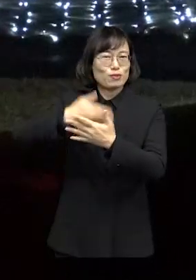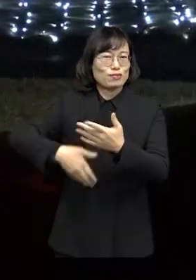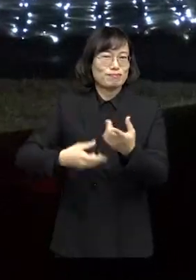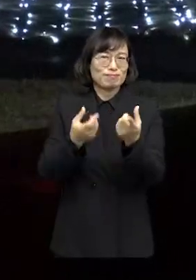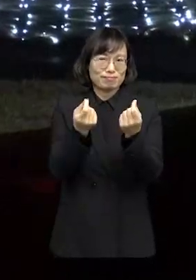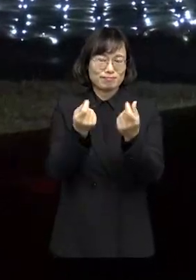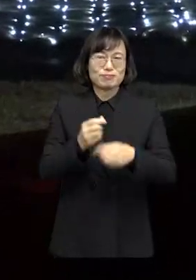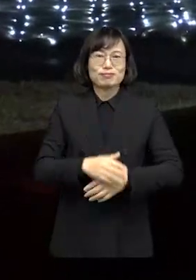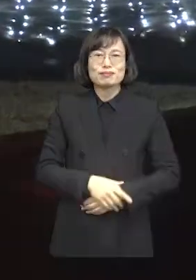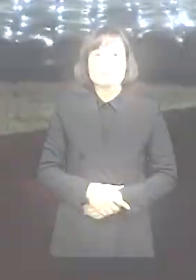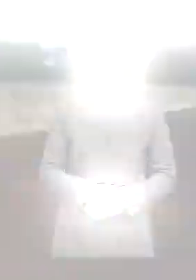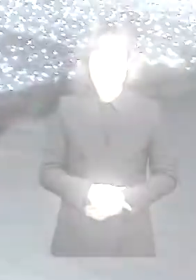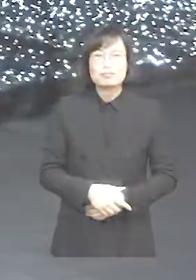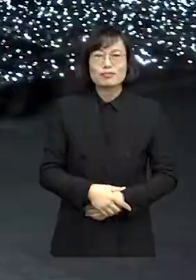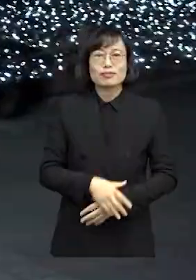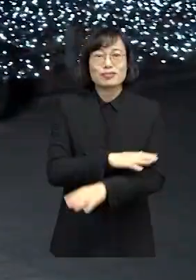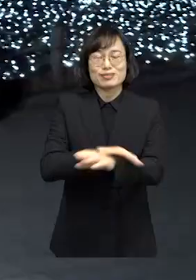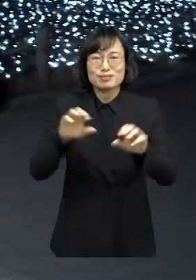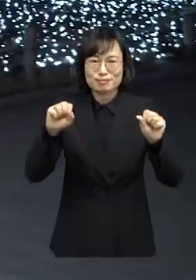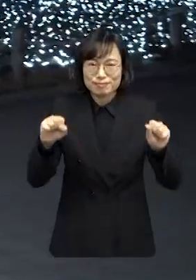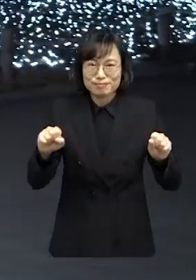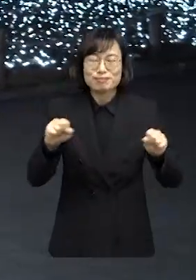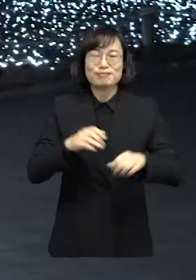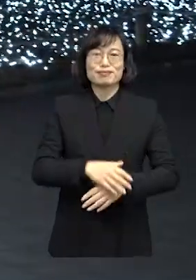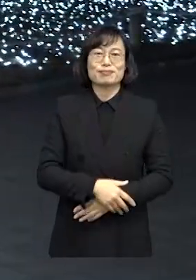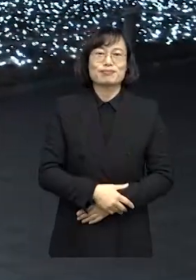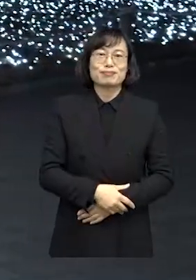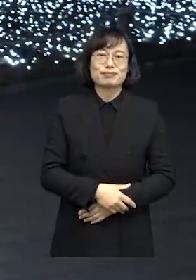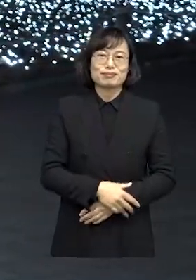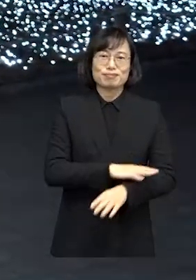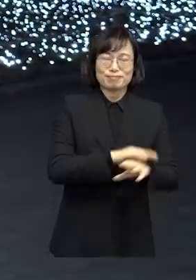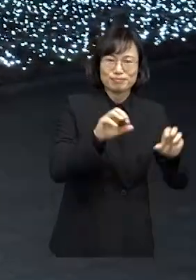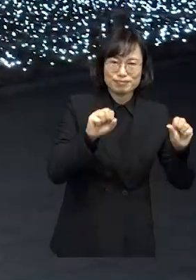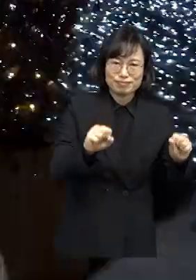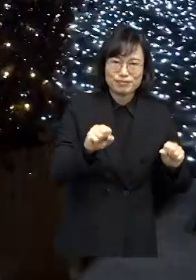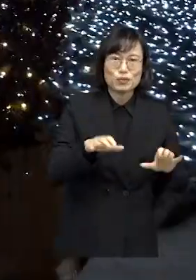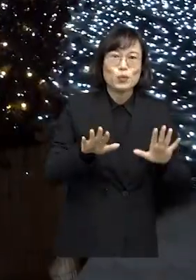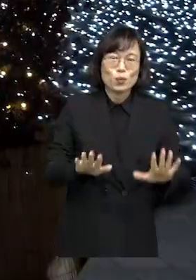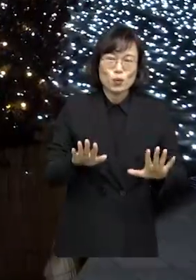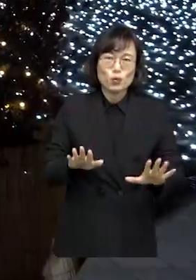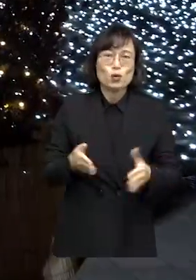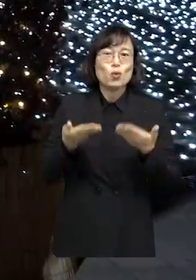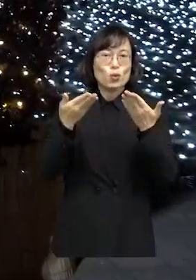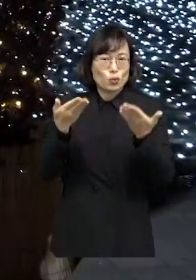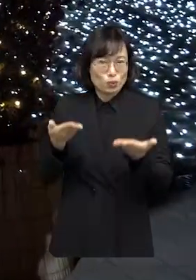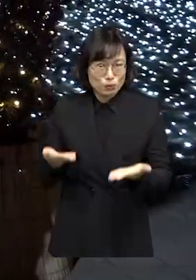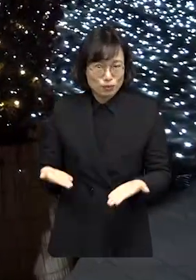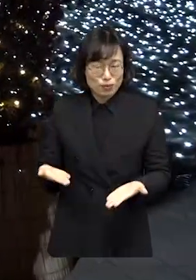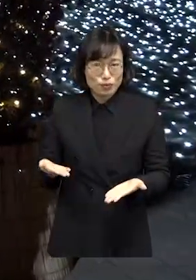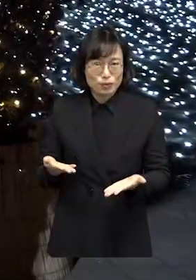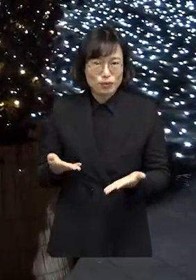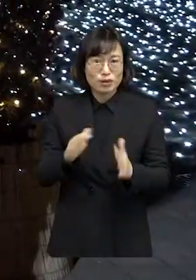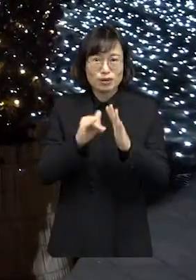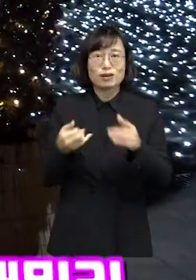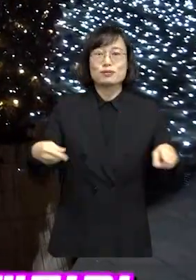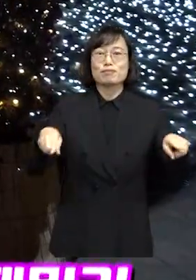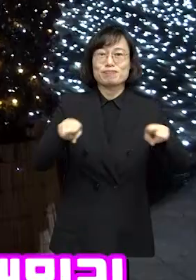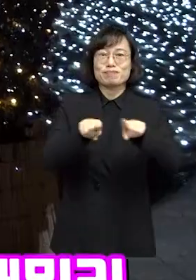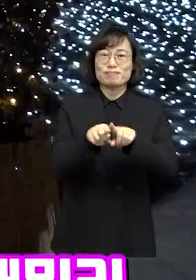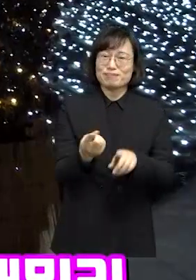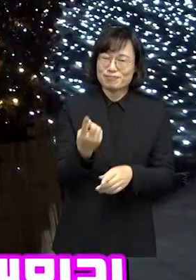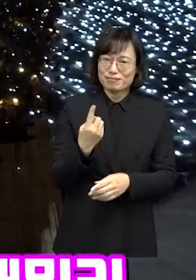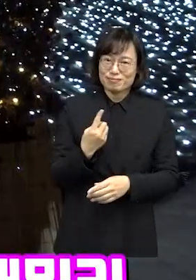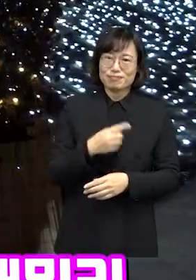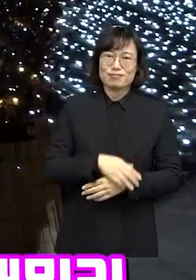수 있을 것 같습니다. 안녕하세요. 네, 안녕하십니까. 오늘 이렇게 휴일 맞이해서 자녀분이랑